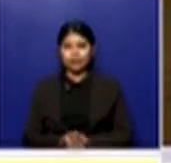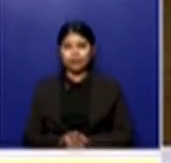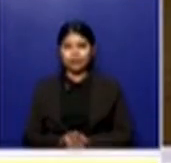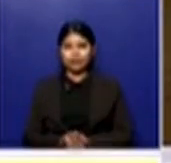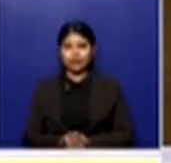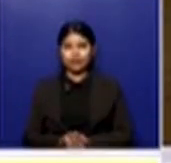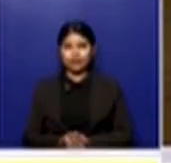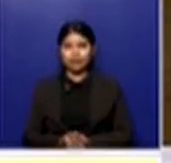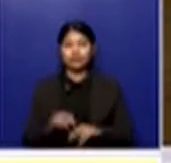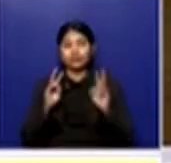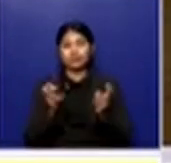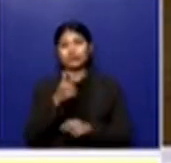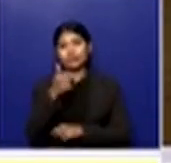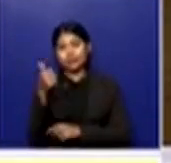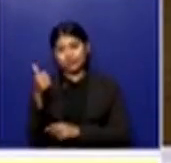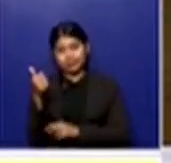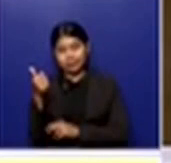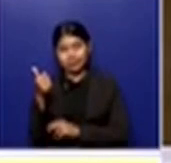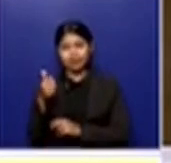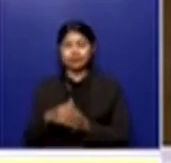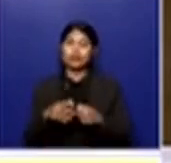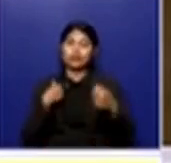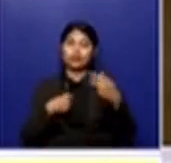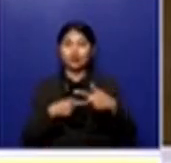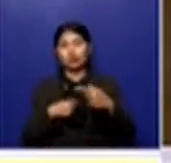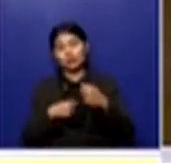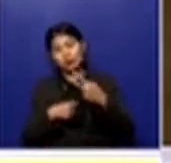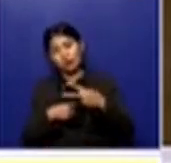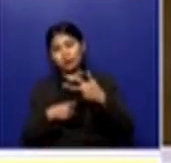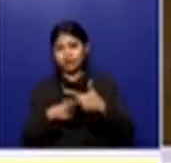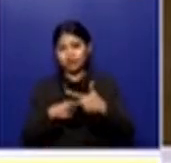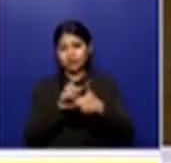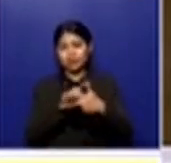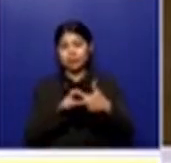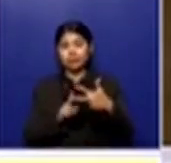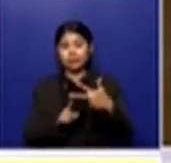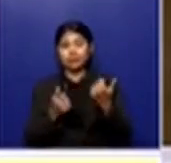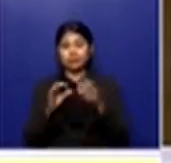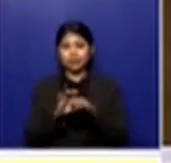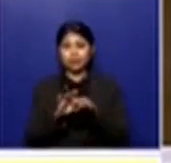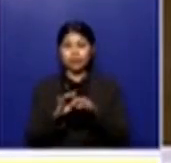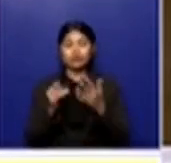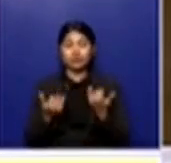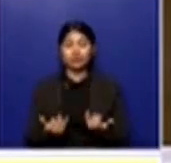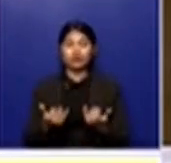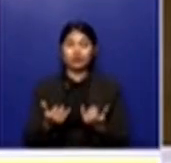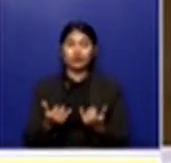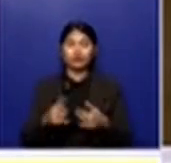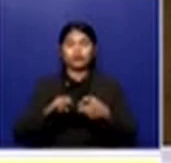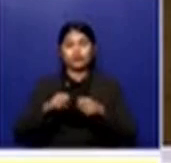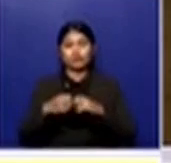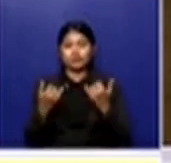ประเด็นอื่นๆที่อีก 2-3 ประเด็นนะคะที่ท่านได้ฝากไว้ในเรื่องของว่าในภาวะวิกฤตนั้นเราควร